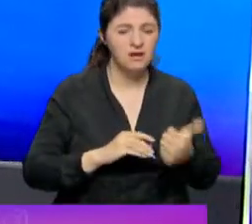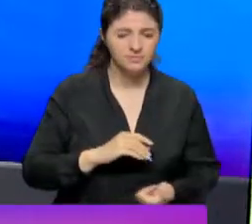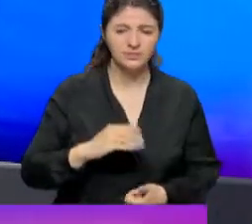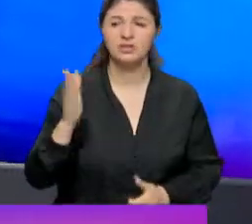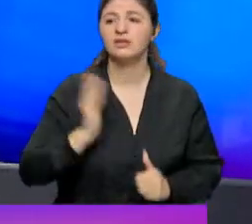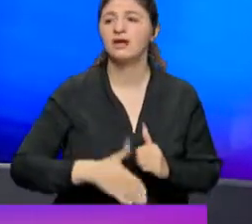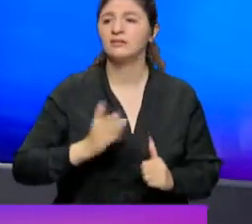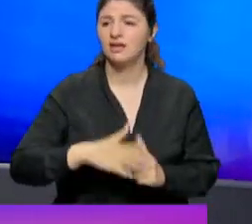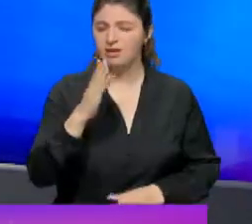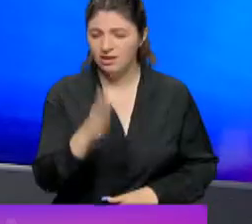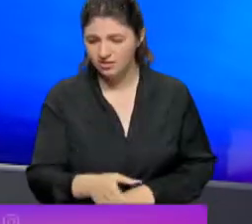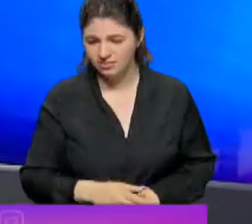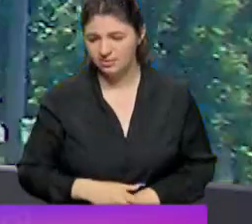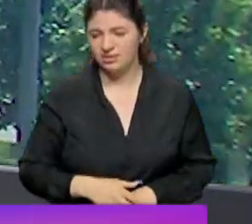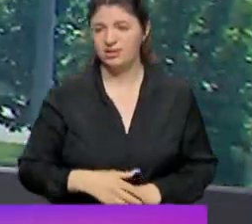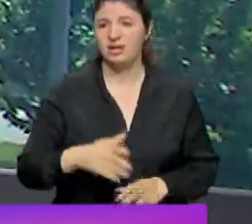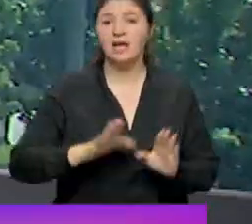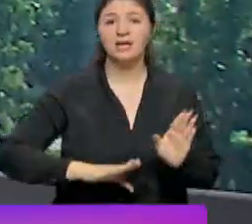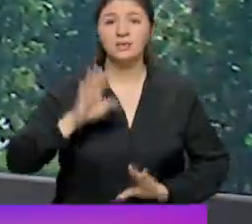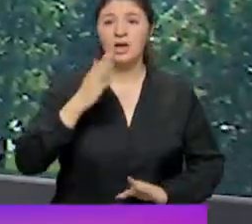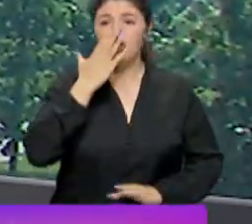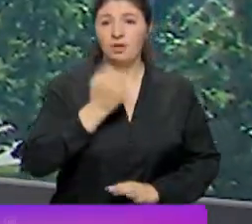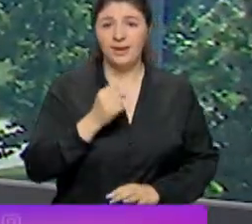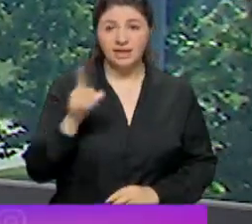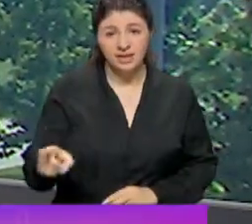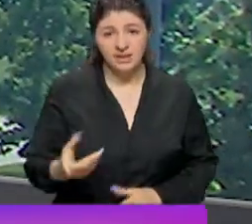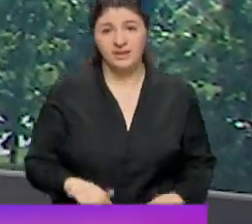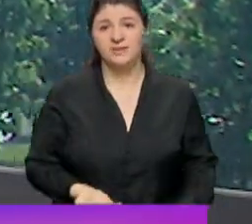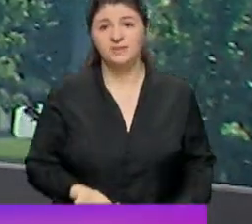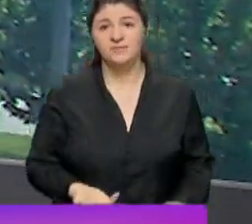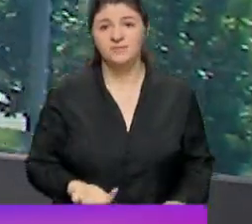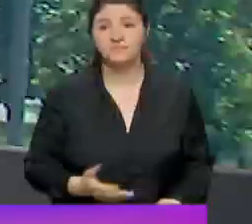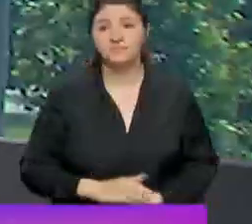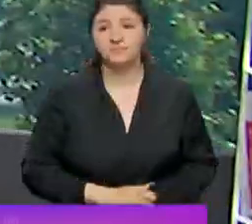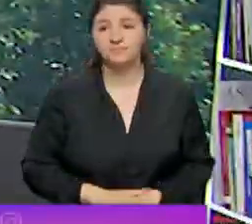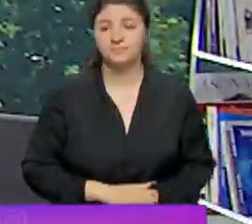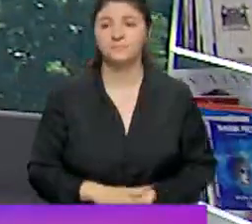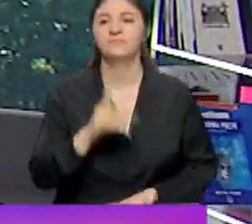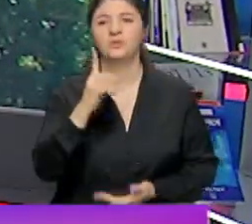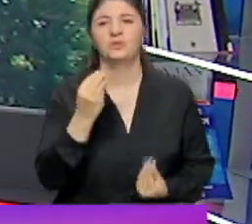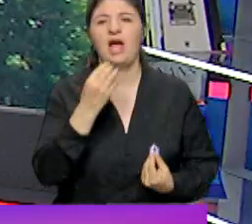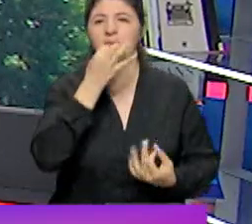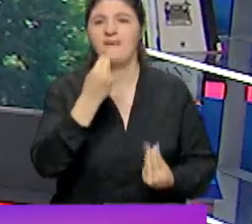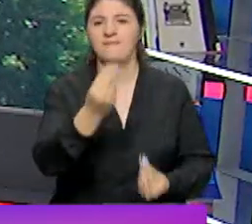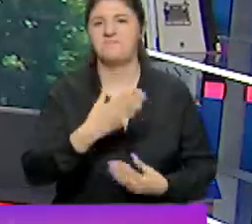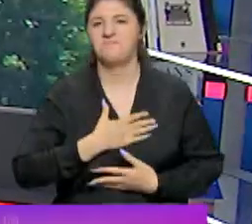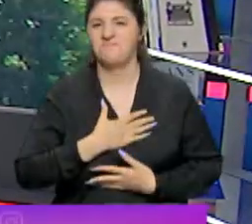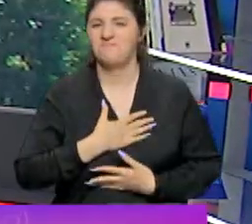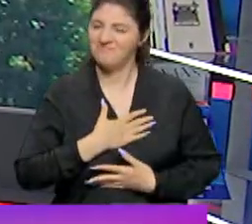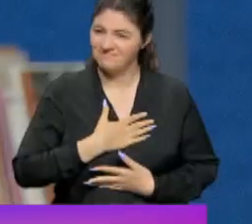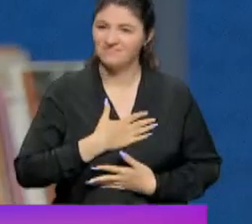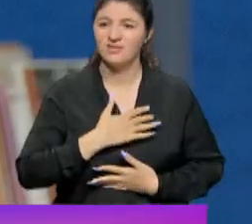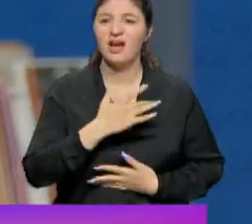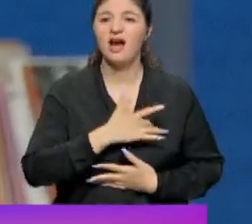yasaklar ve demokrasi nöbetlere Bir de güzel bir haber vereyim ya